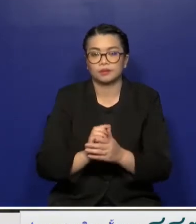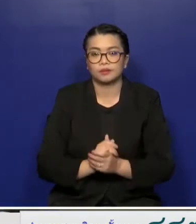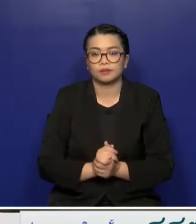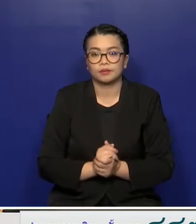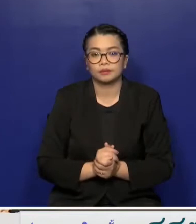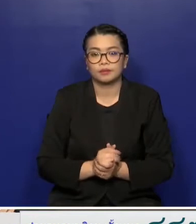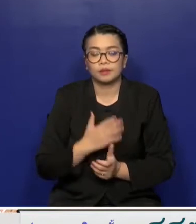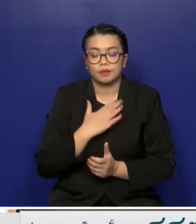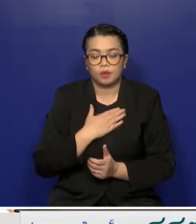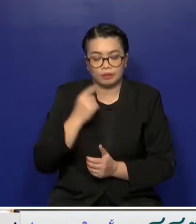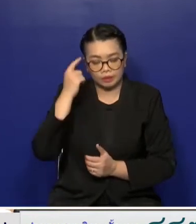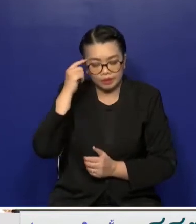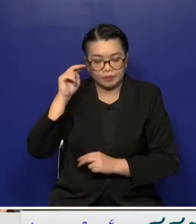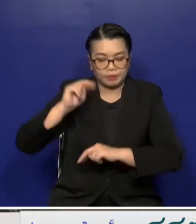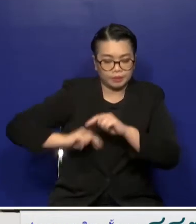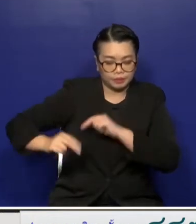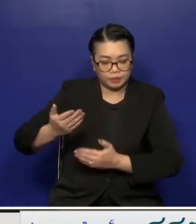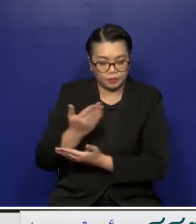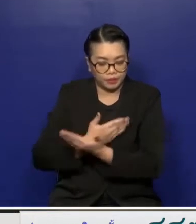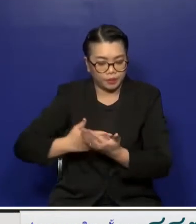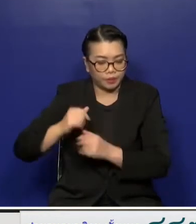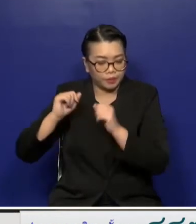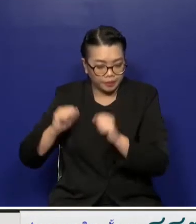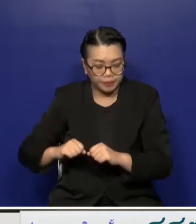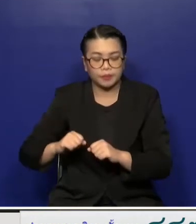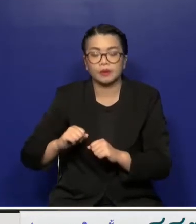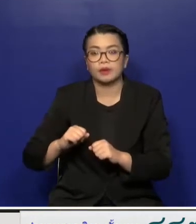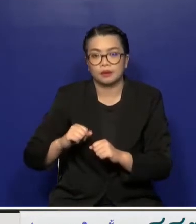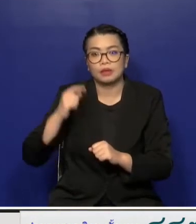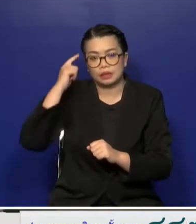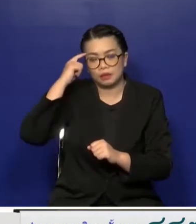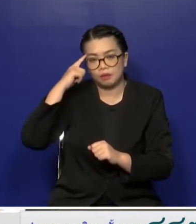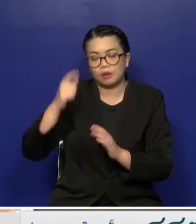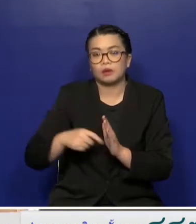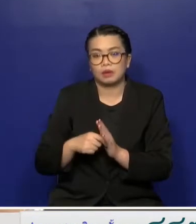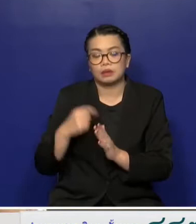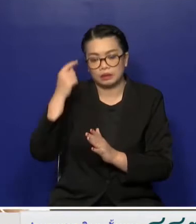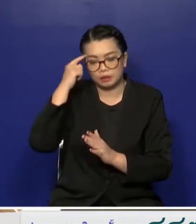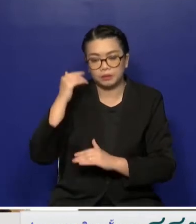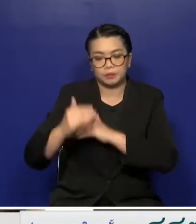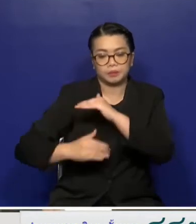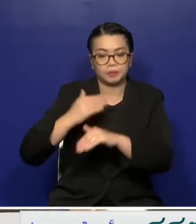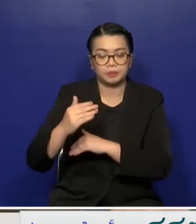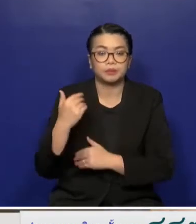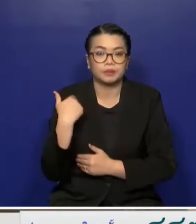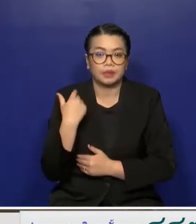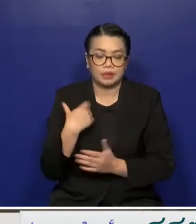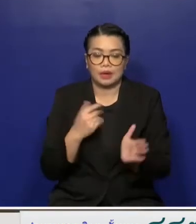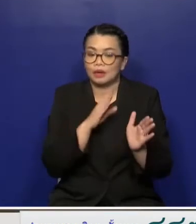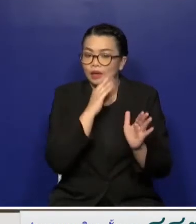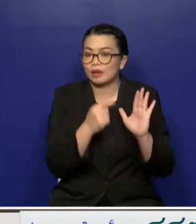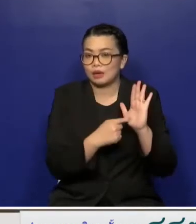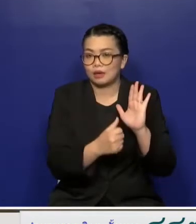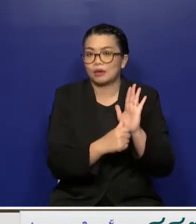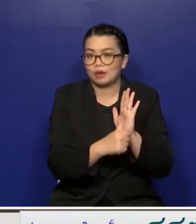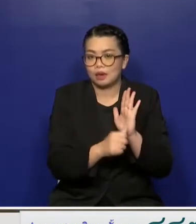ผมได้ร่วมกันพิจารณาในวิปรัฐบาลแล้วก็เห็นว่าเป็นหลักการที่มีความก้าวหน้าตามที่รัฐมนตรีได้ชี้แจงไปแล้ว